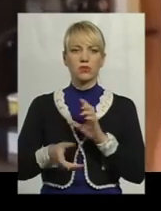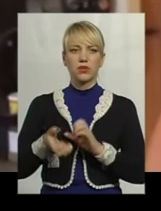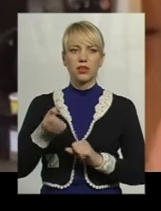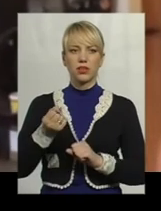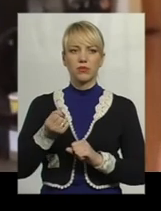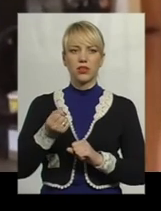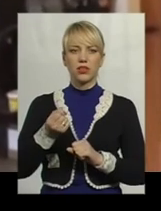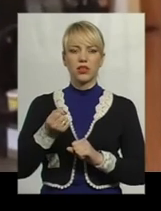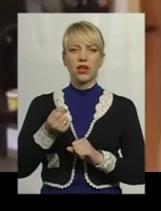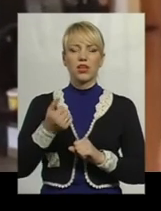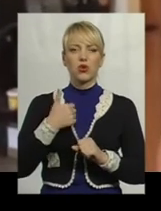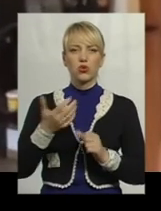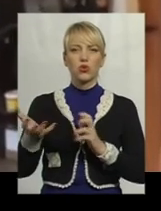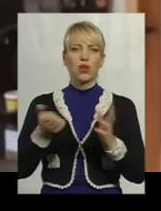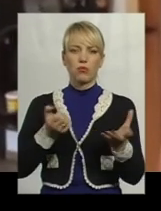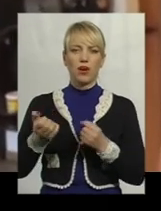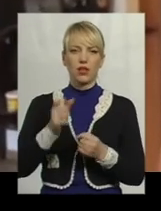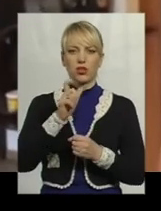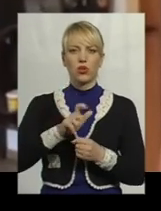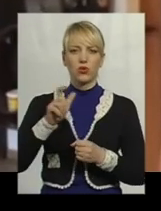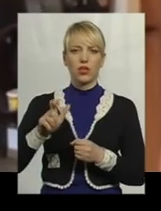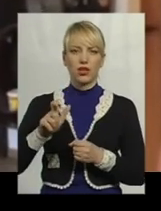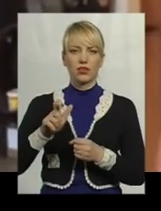Дякую за